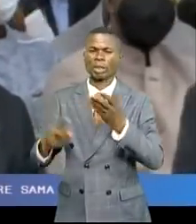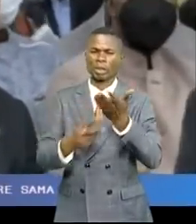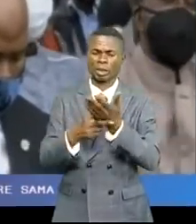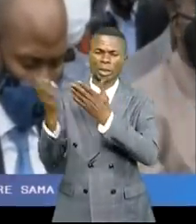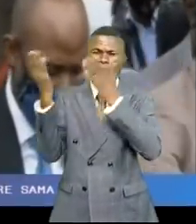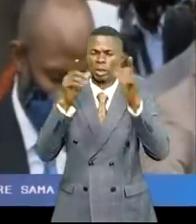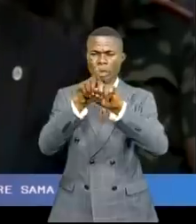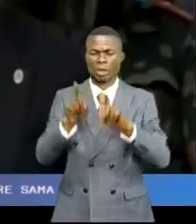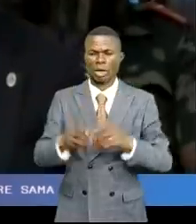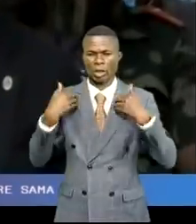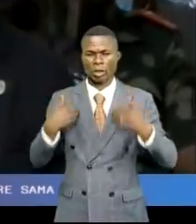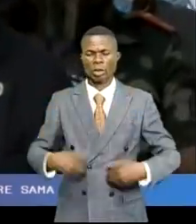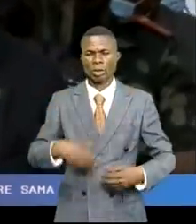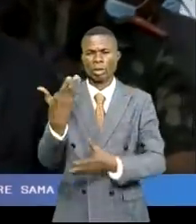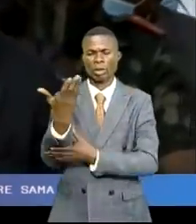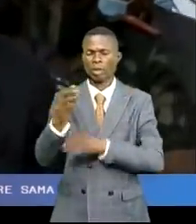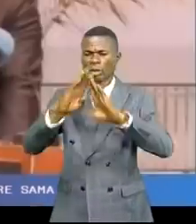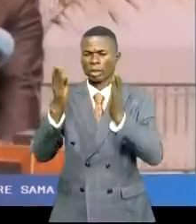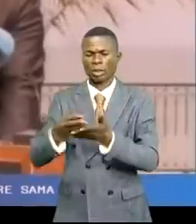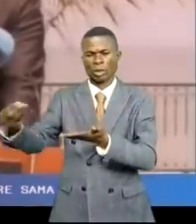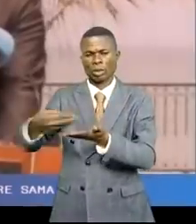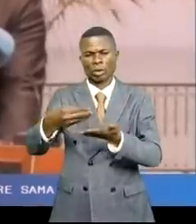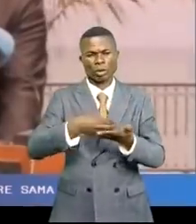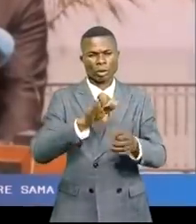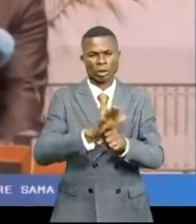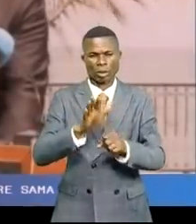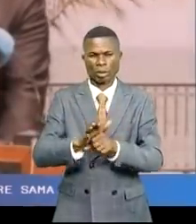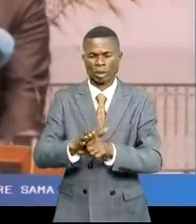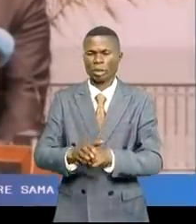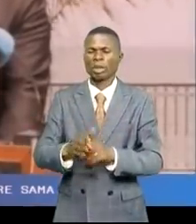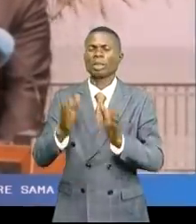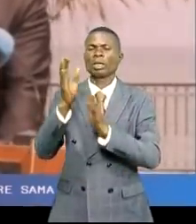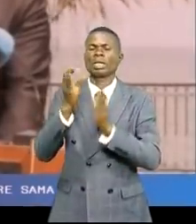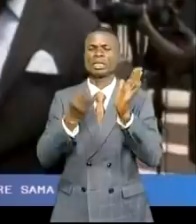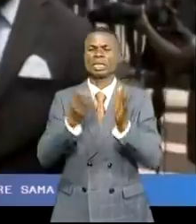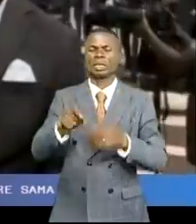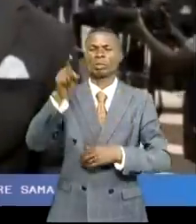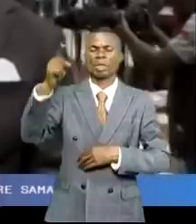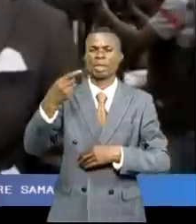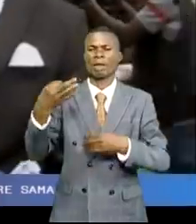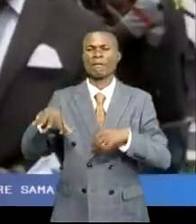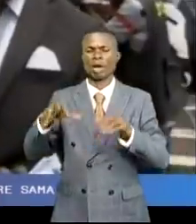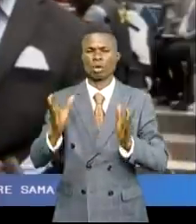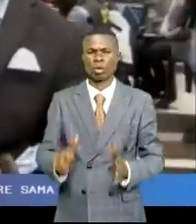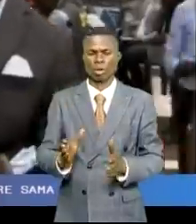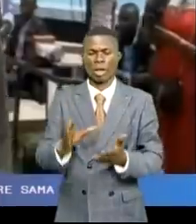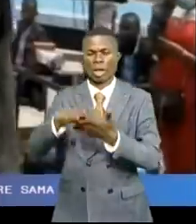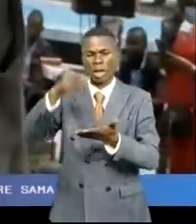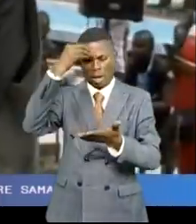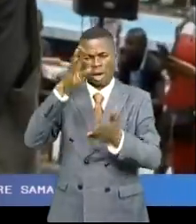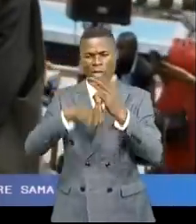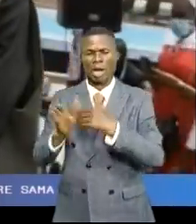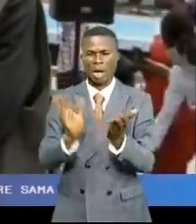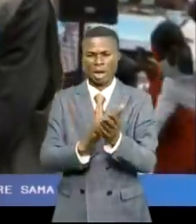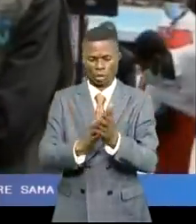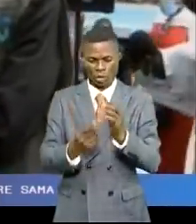santé appellent la mobilisation d'une enveloppe financière de l'ordre de 16 milliards de francs congolais. Les élèves pourront reprendre les cours dans les